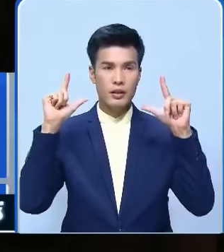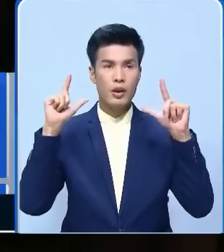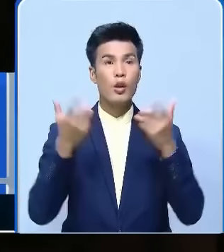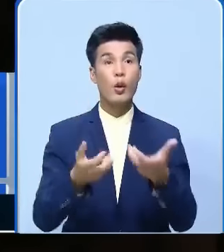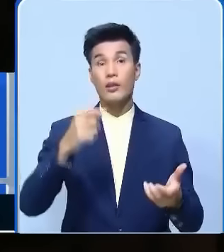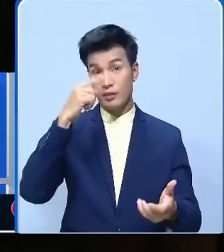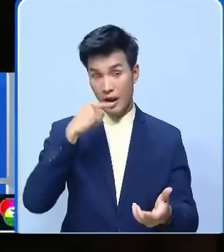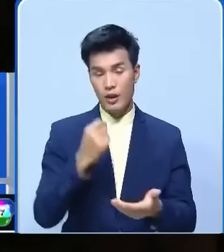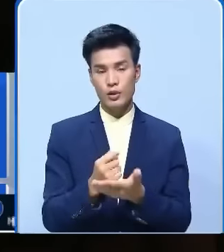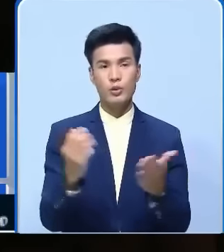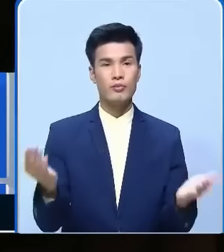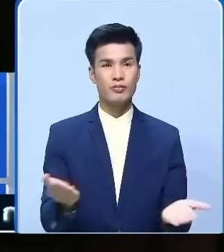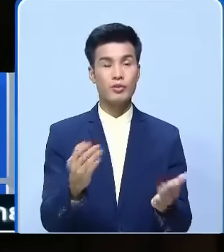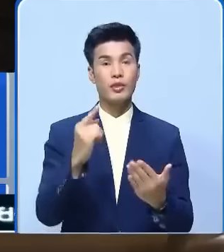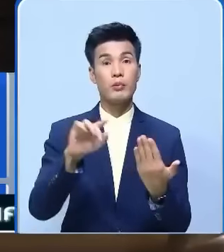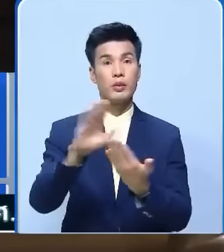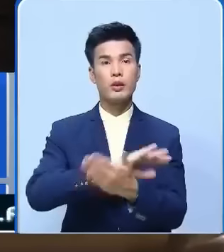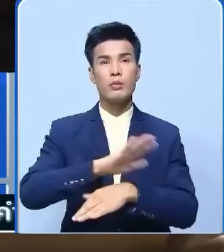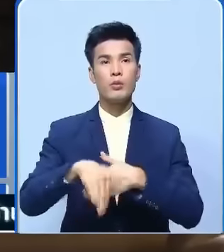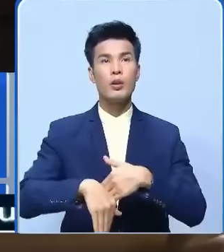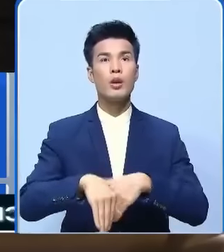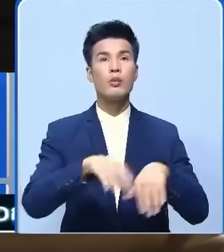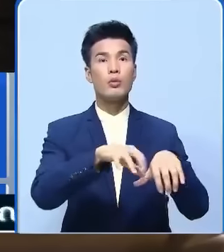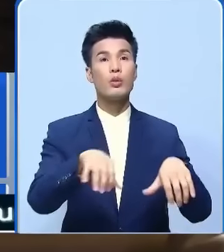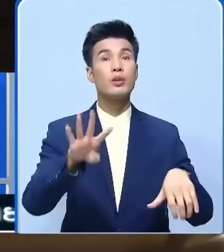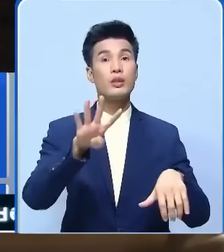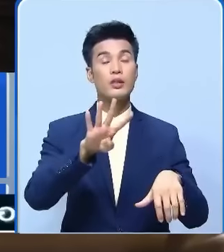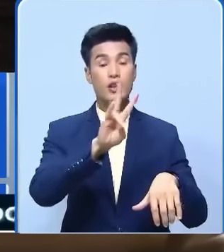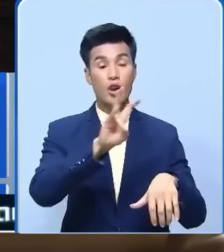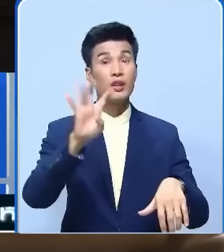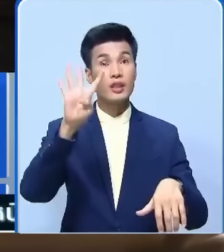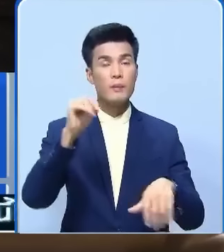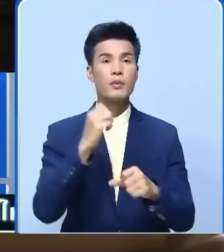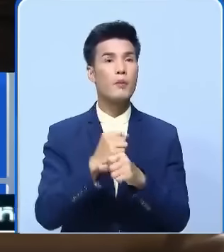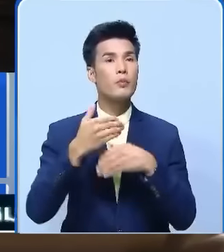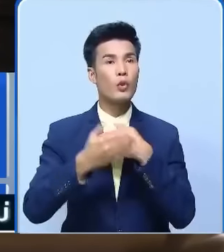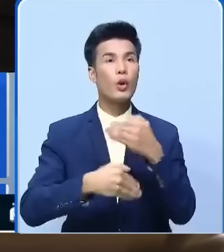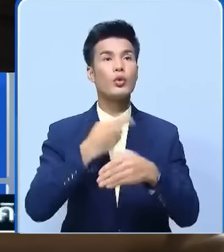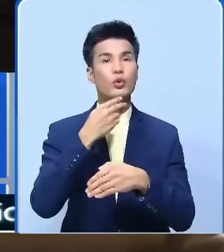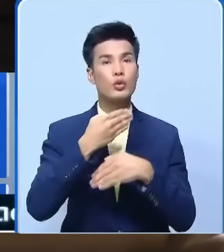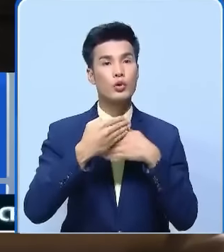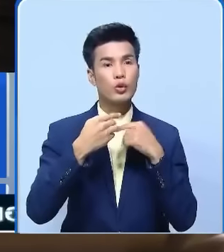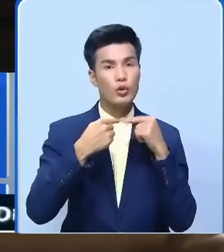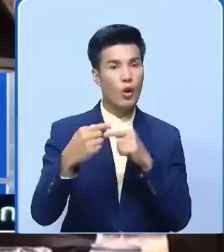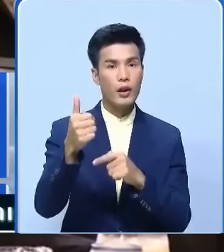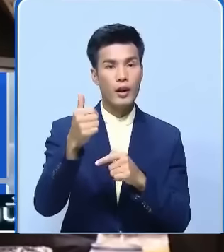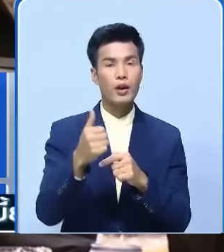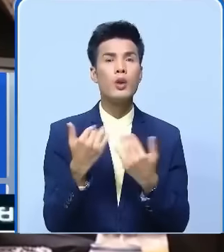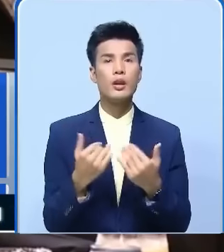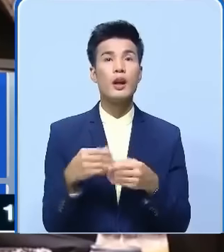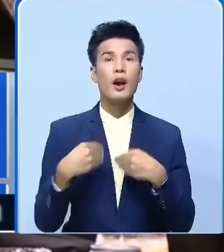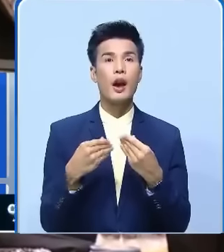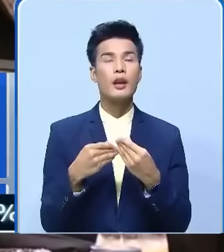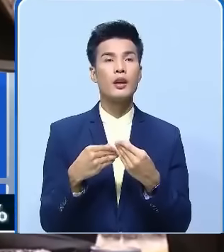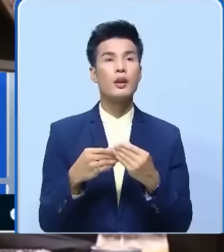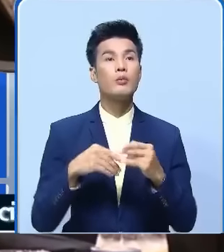ยช่วยผู้ประกอบการทั่วประเทศกว่า740รายให้สามารถดำเนินธุรกิจและอยู่รอดได้ในสภาวะเศรษฐกิจแบบนี้จะเน้นสร้างกลไกใน